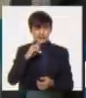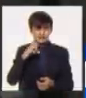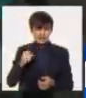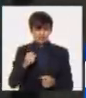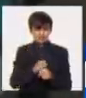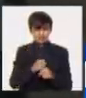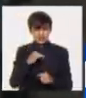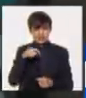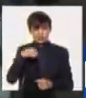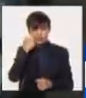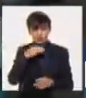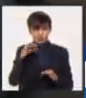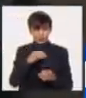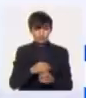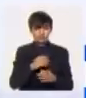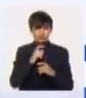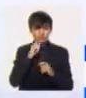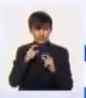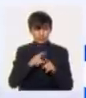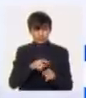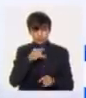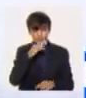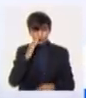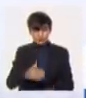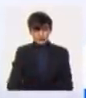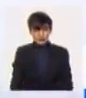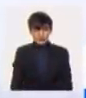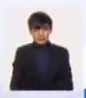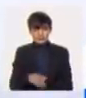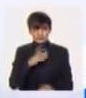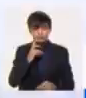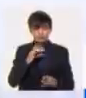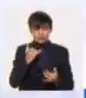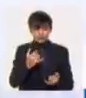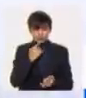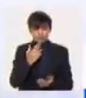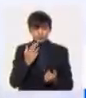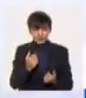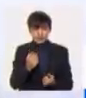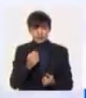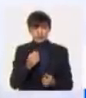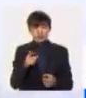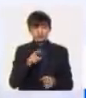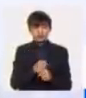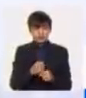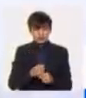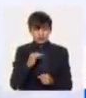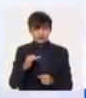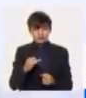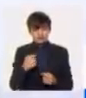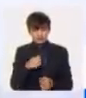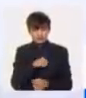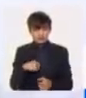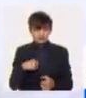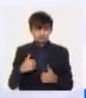не получится. Всем добрый день. Ну, это вообще, конечно, нонсенс, но куда уже деваться. Будем своими